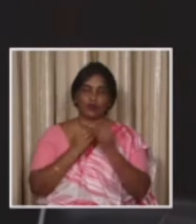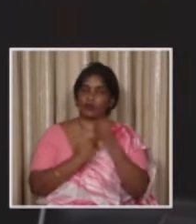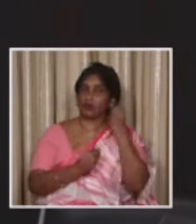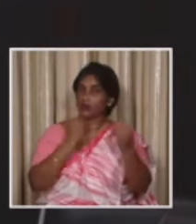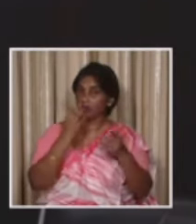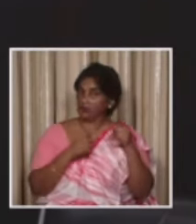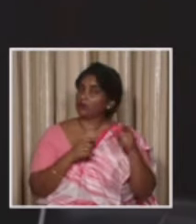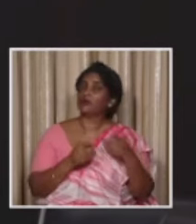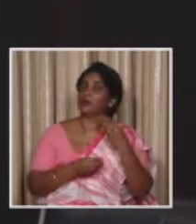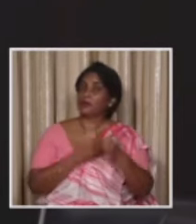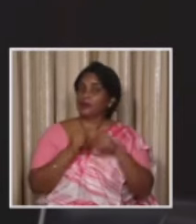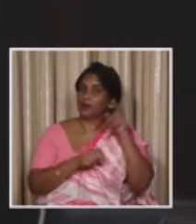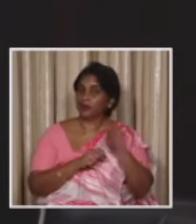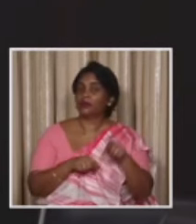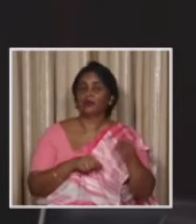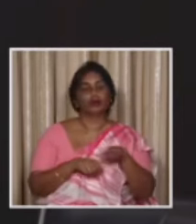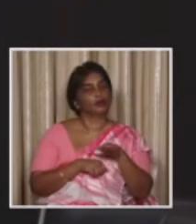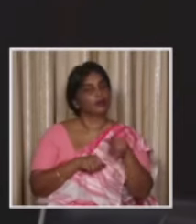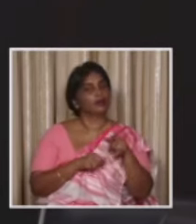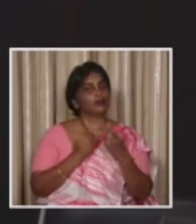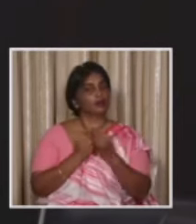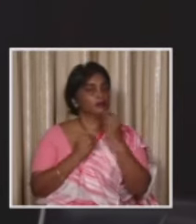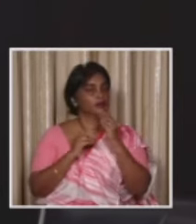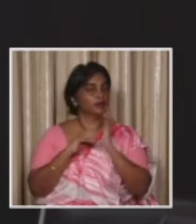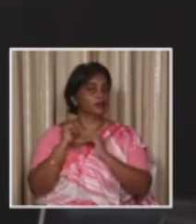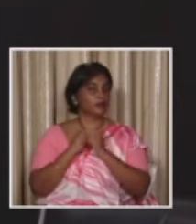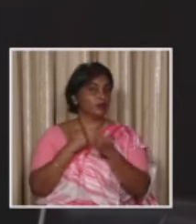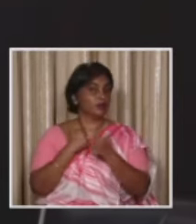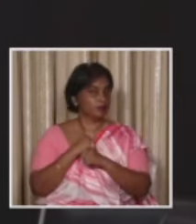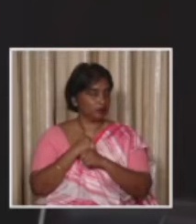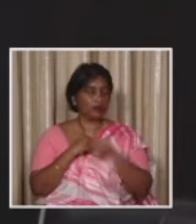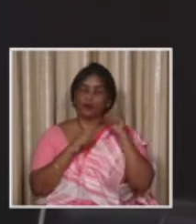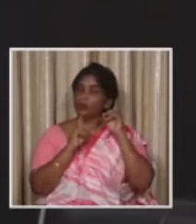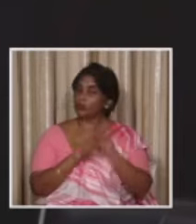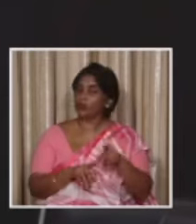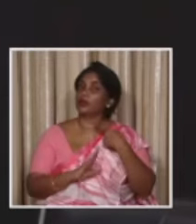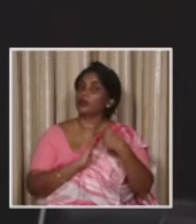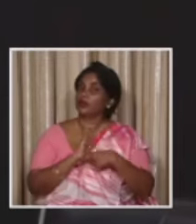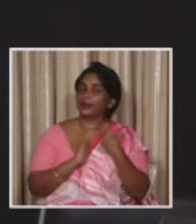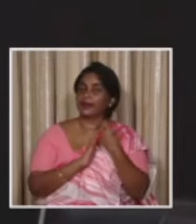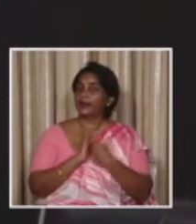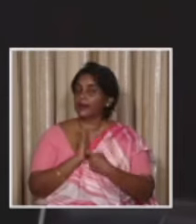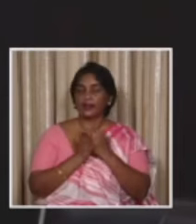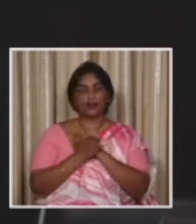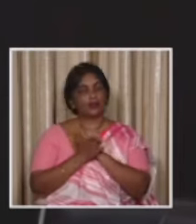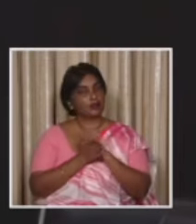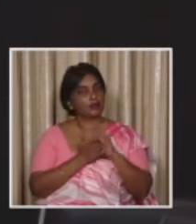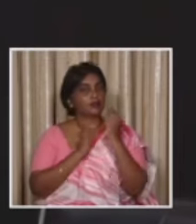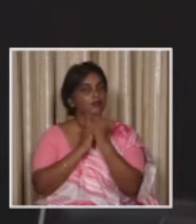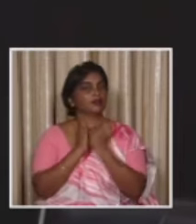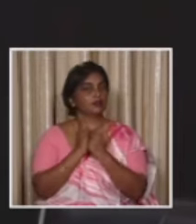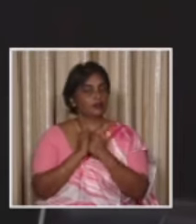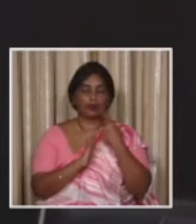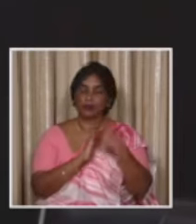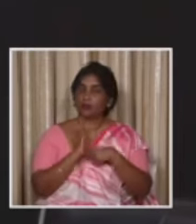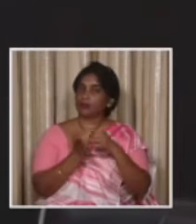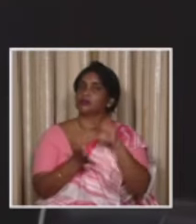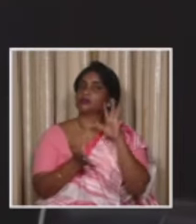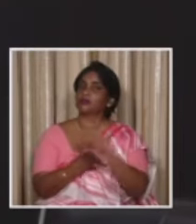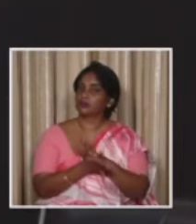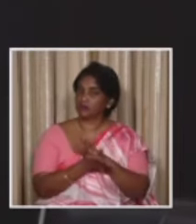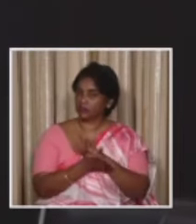දීලා ආයෝජකයාට මේ ඉඩම් ලබා දෙන වැඩපිළිවෙල හදලා ඒ වගේ මේ රටේ නීතිය හා සාමයේ වැඩපිළිවෙල මේ රටේ ස්ථාපිත